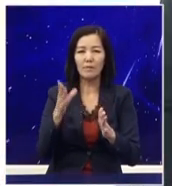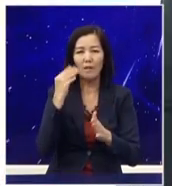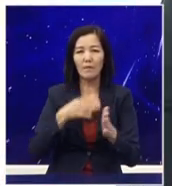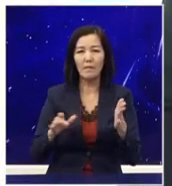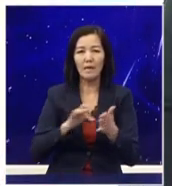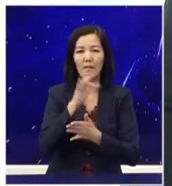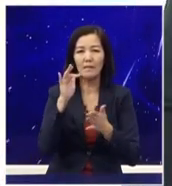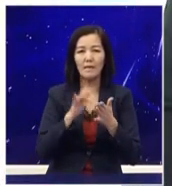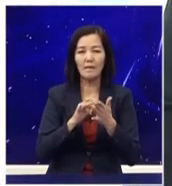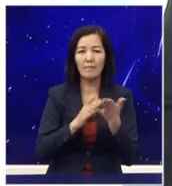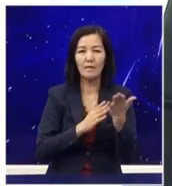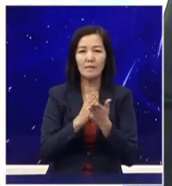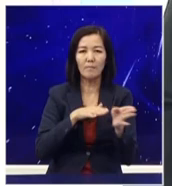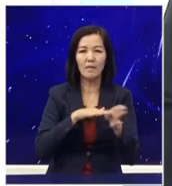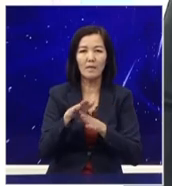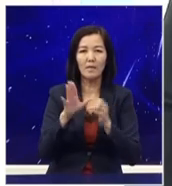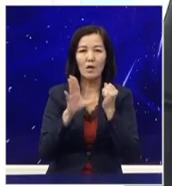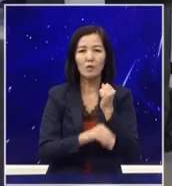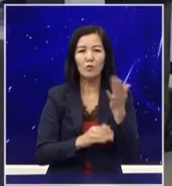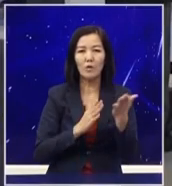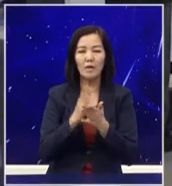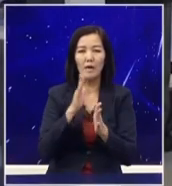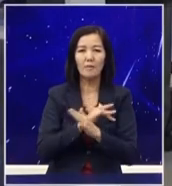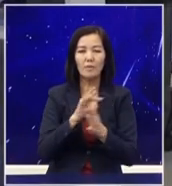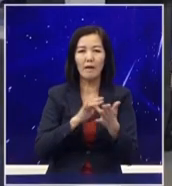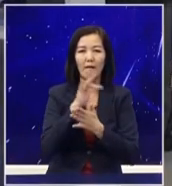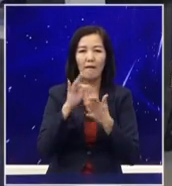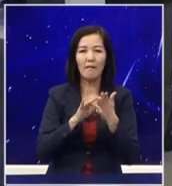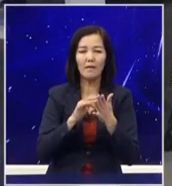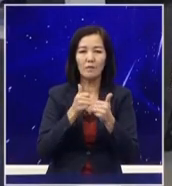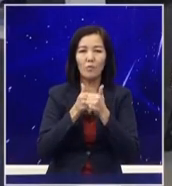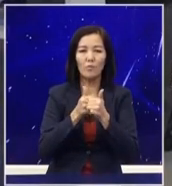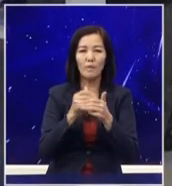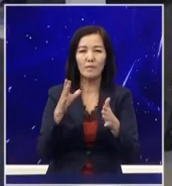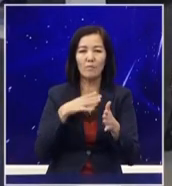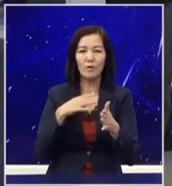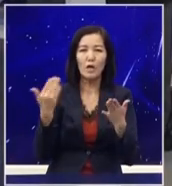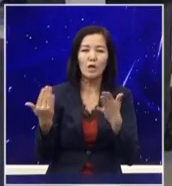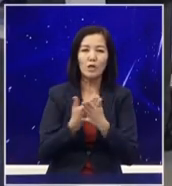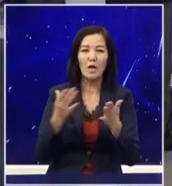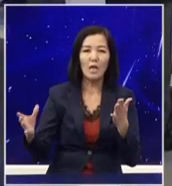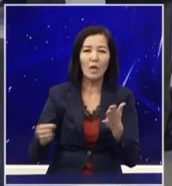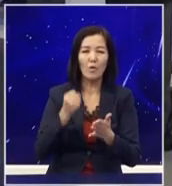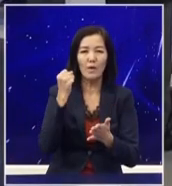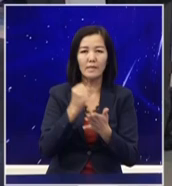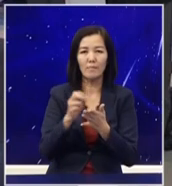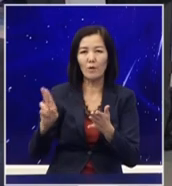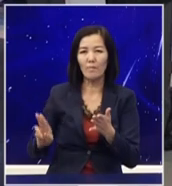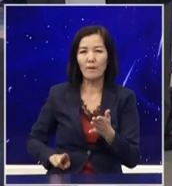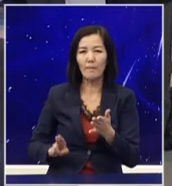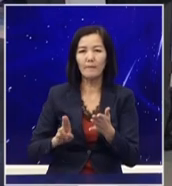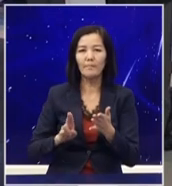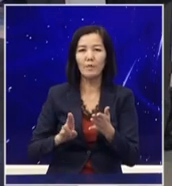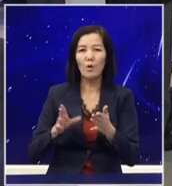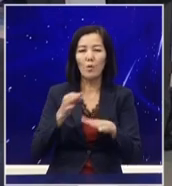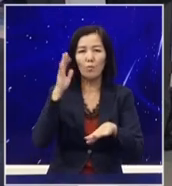кеңесшісі қызметтерін атқарды. Соңғы қызметі Қапшығай қаласы әкімінің орынбасары болды. Жаңа лауазымға отырған маман өңір